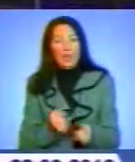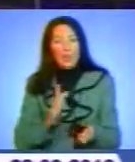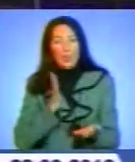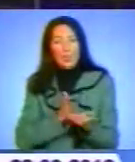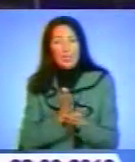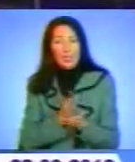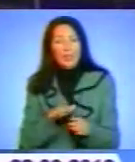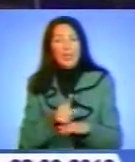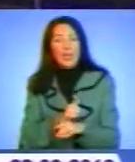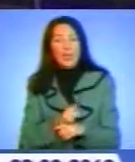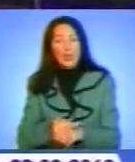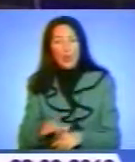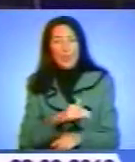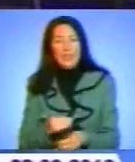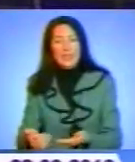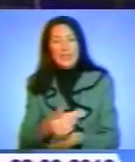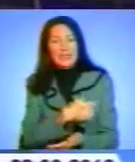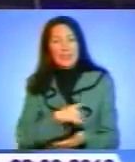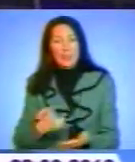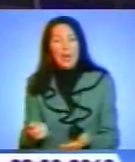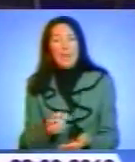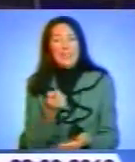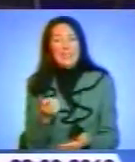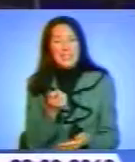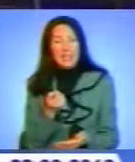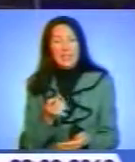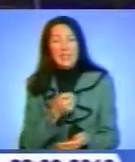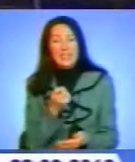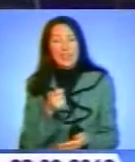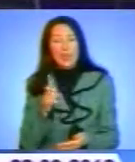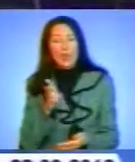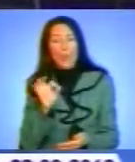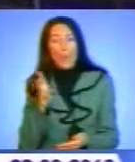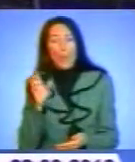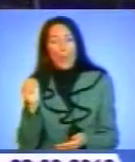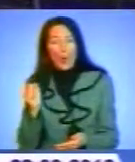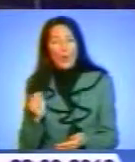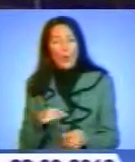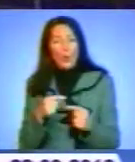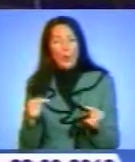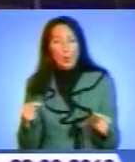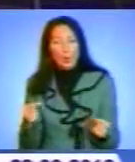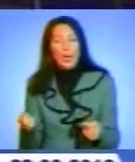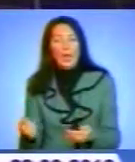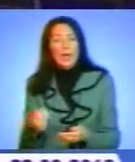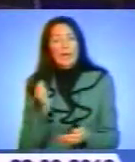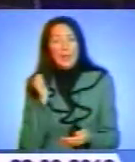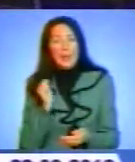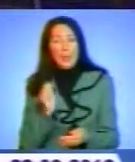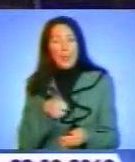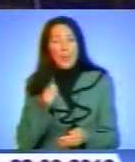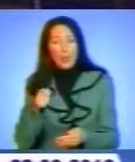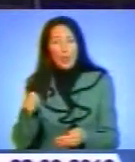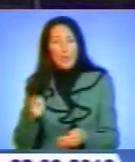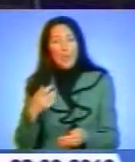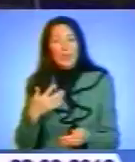На Тернопільщині зібрали зернові та зернобобові культури, намолотили до 2 мільйонів тонн зерна. Ще очікують зібрати 600